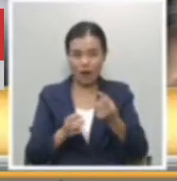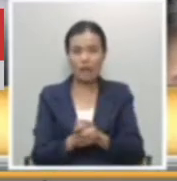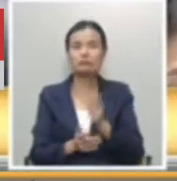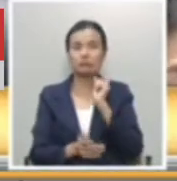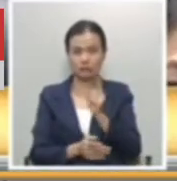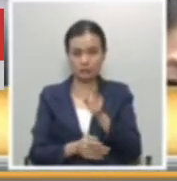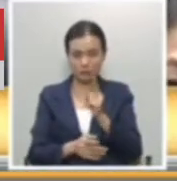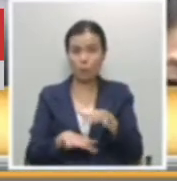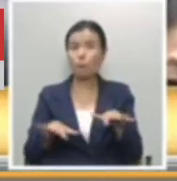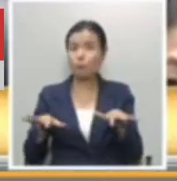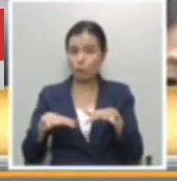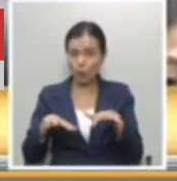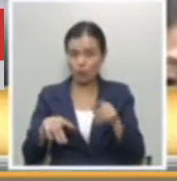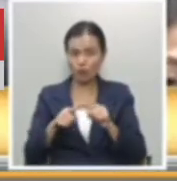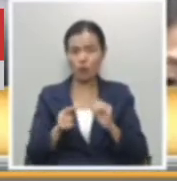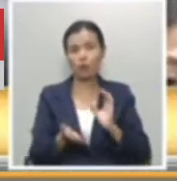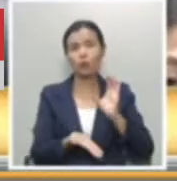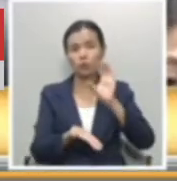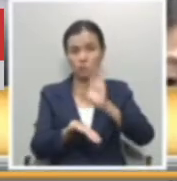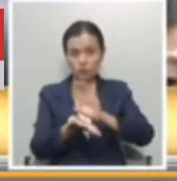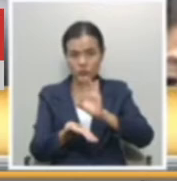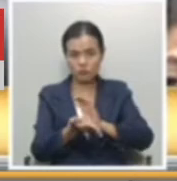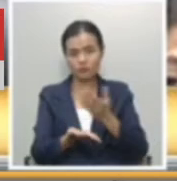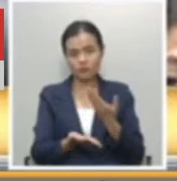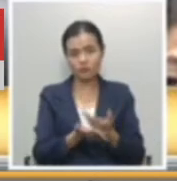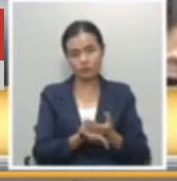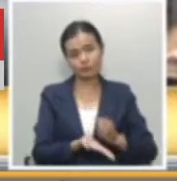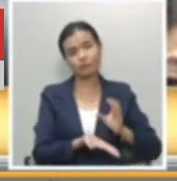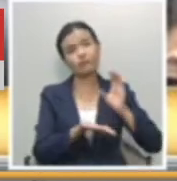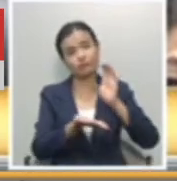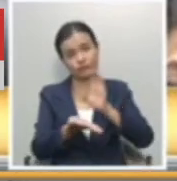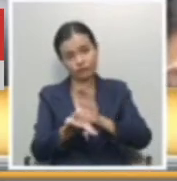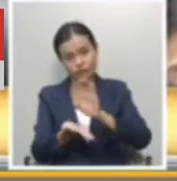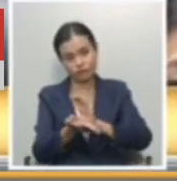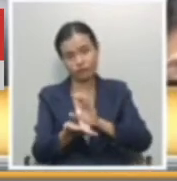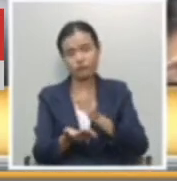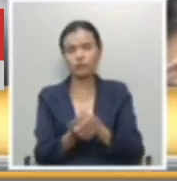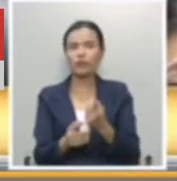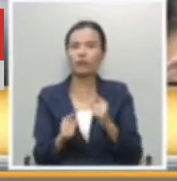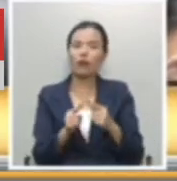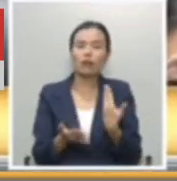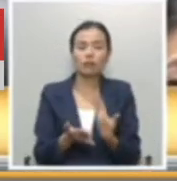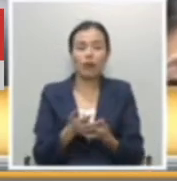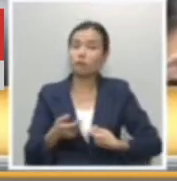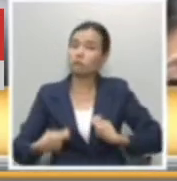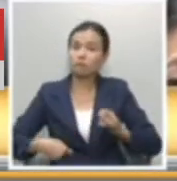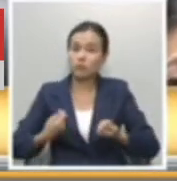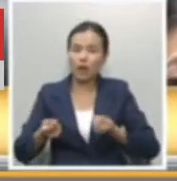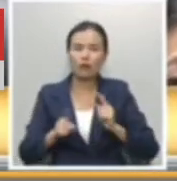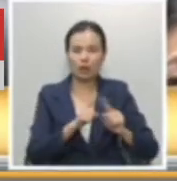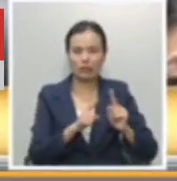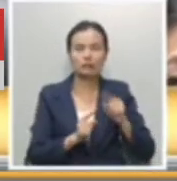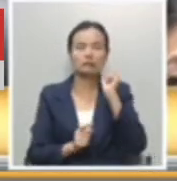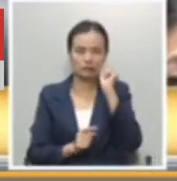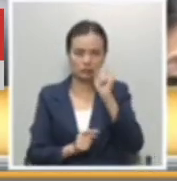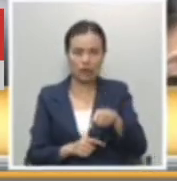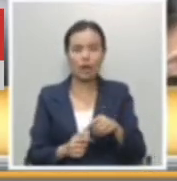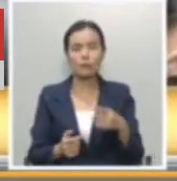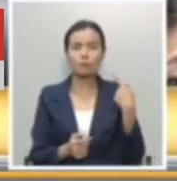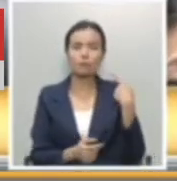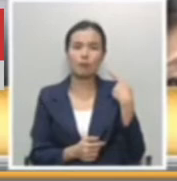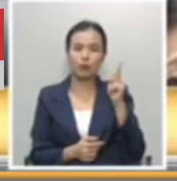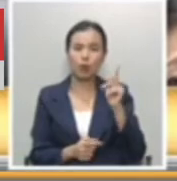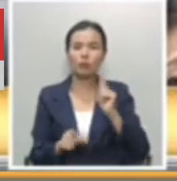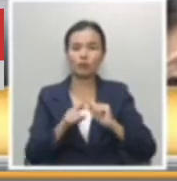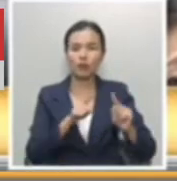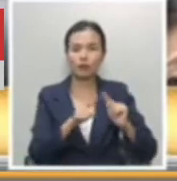ครับมีงบลงทุนมีเงินลงทุนมีเงินมหาศาลมาใช้จ่ายแน่นอนครับมันจะต้องสร้างคุณประโยชน์มันจะ